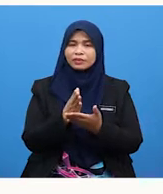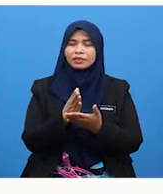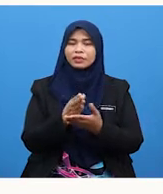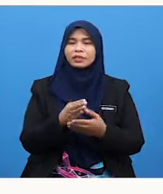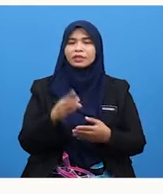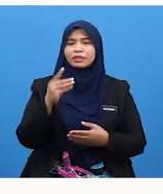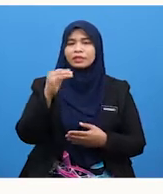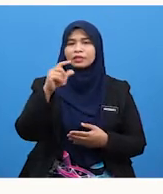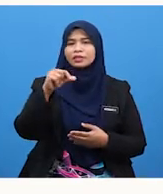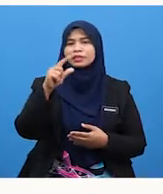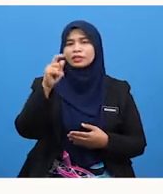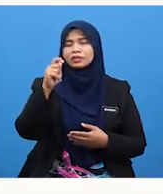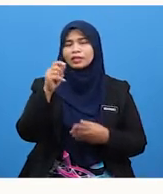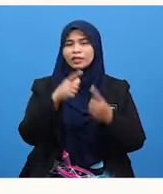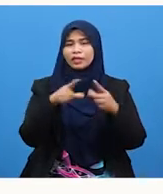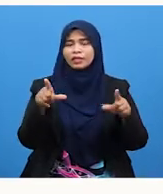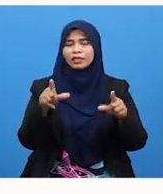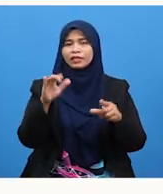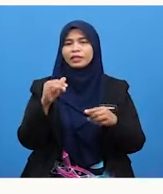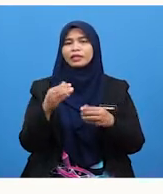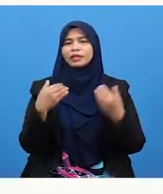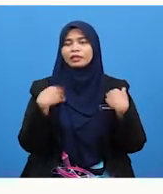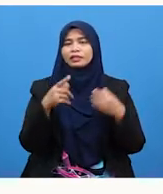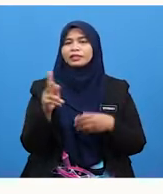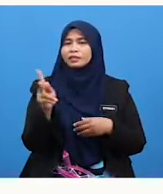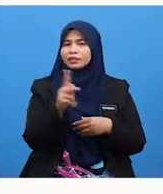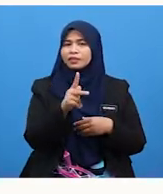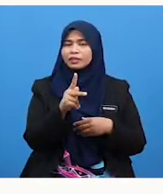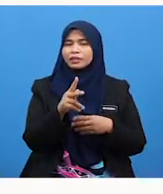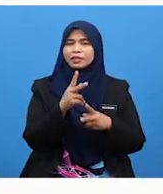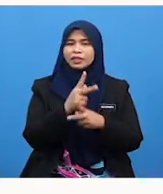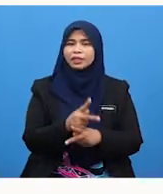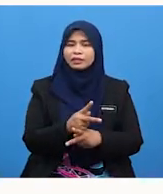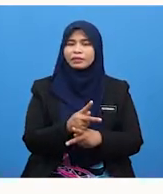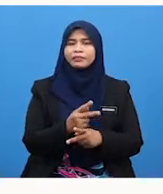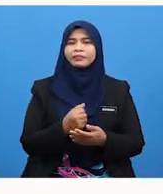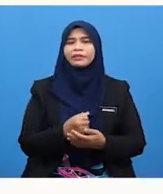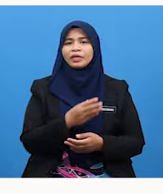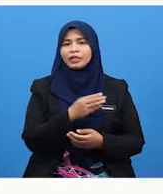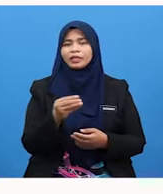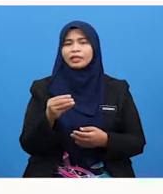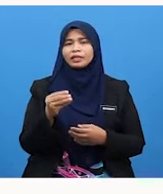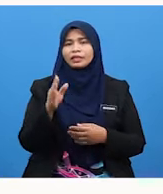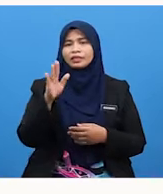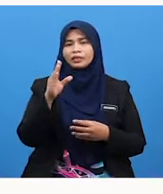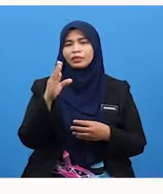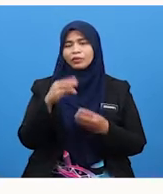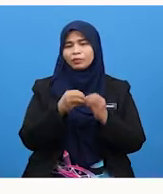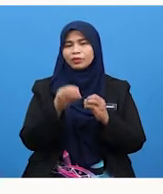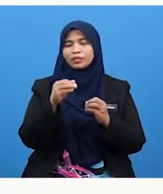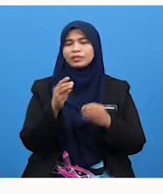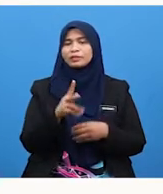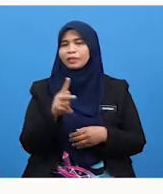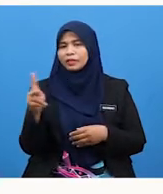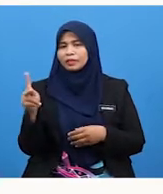automatiknya, digit-digit lain yang berada di sebelah kiri dikekalkan dan digit-digit